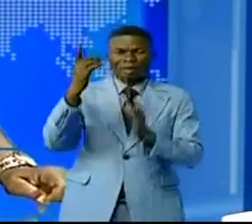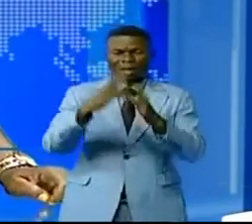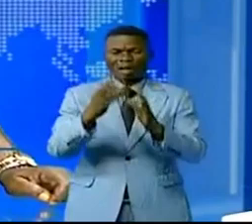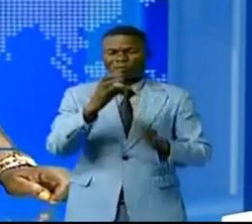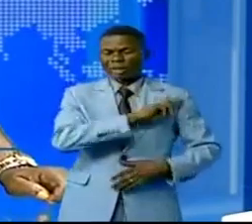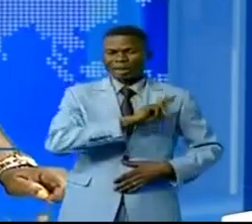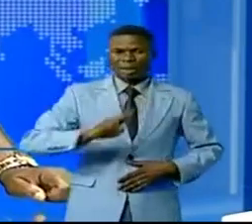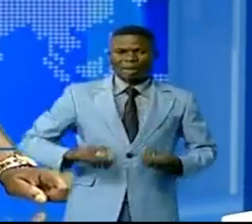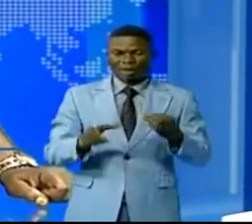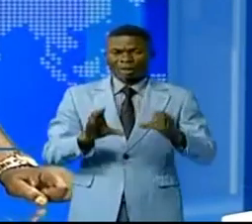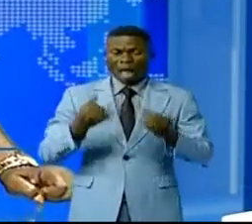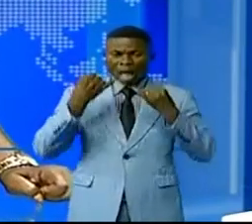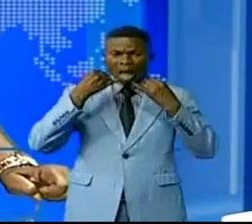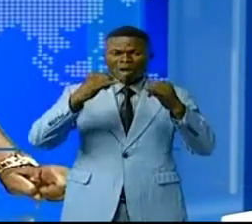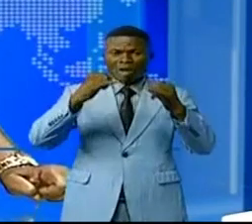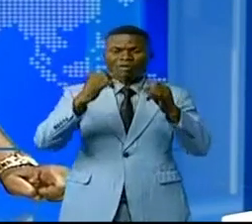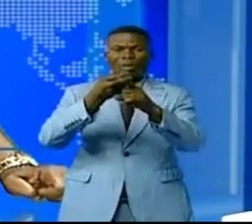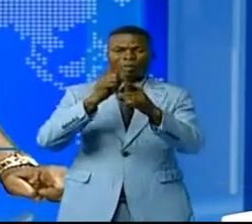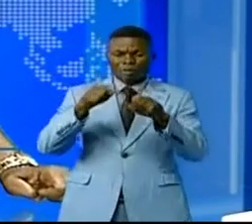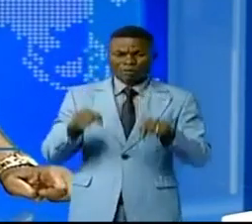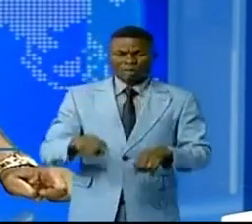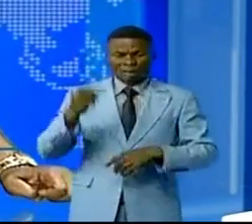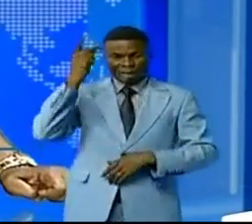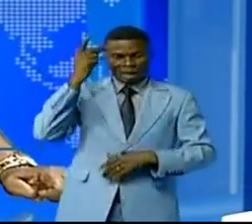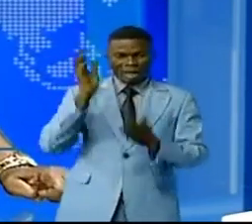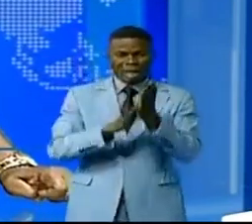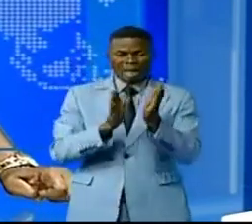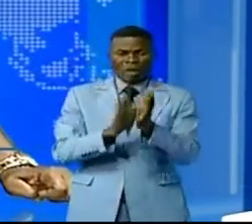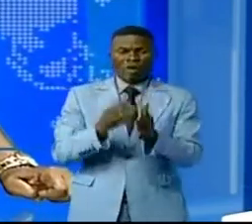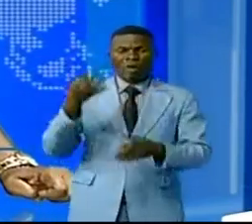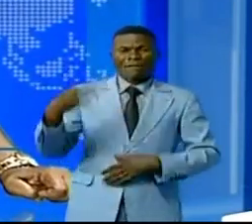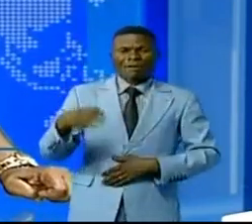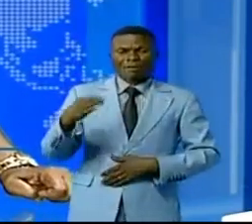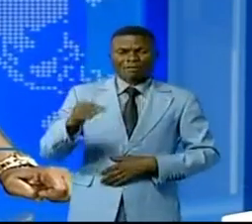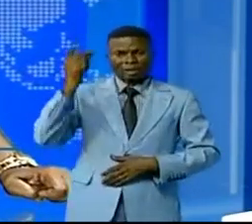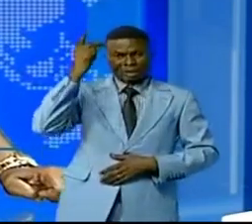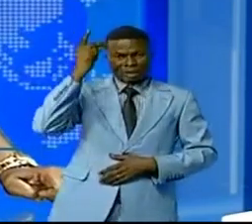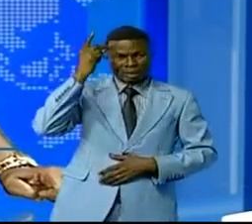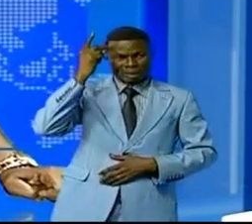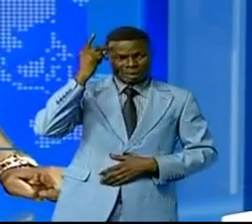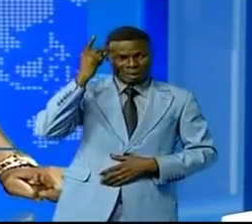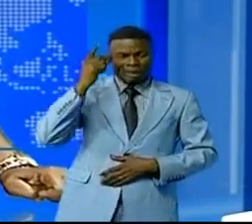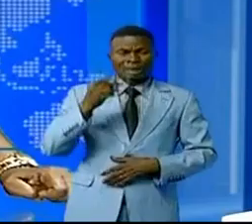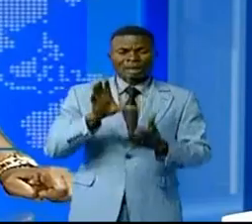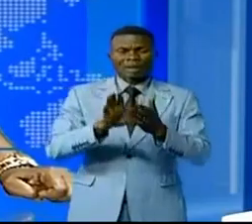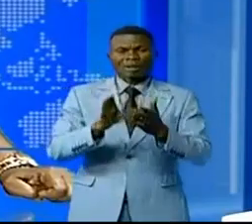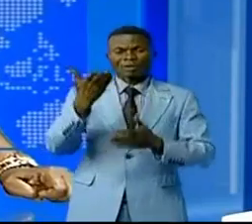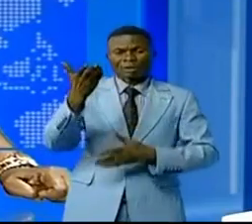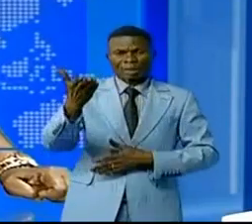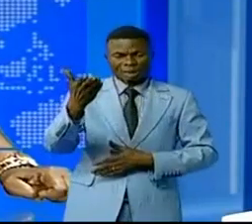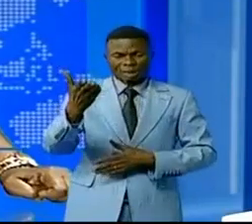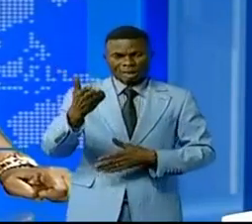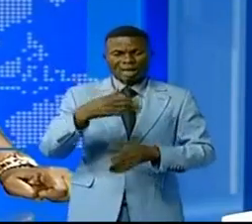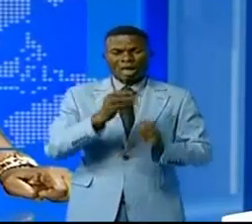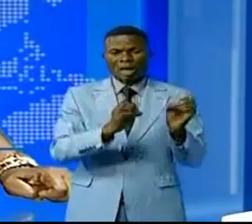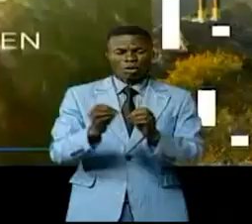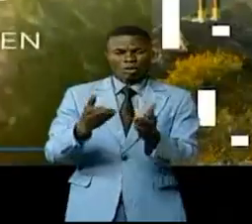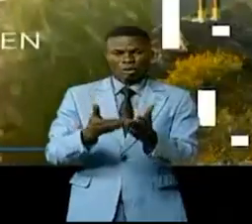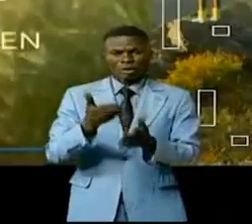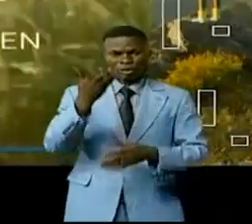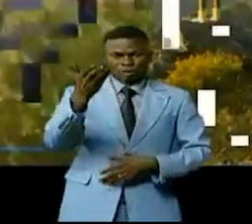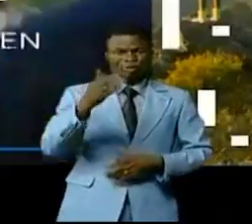du Congo. L'annonce a été faite aujourd'hui à l'Institut français de Kinshasa, nous dit Diane Balaka et Jojon Dib.